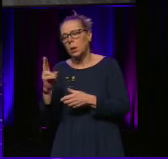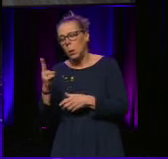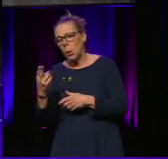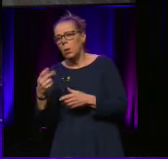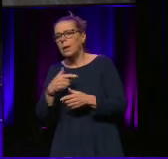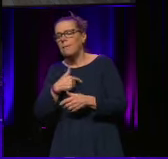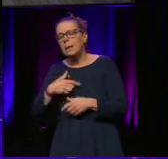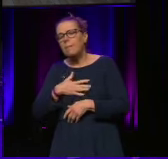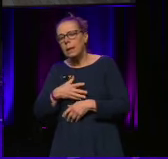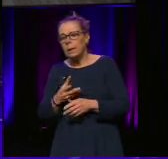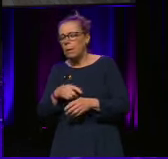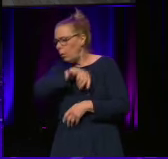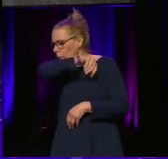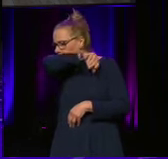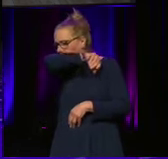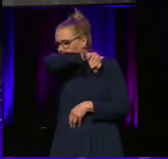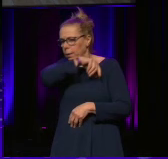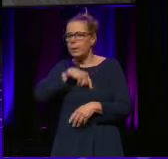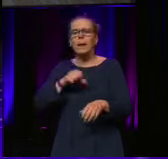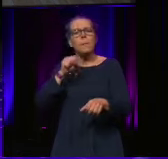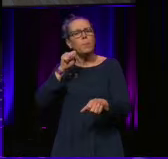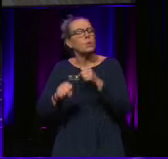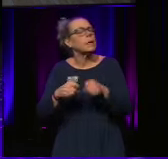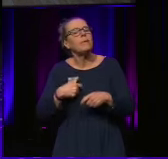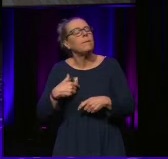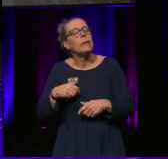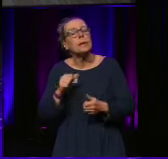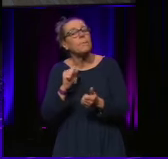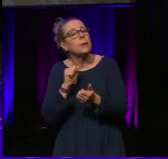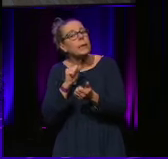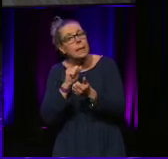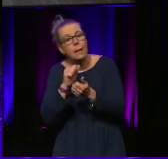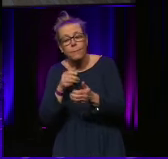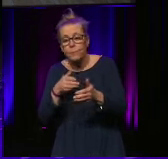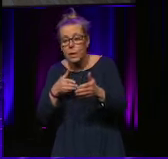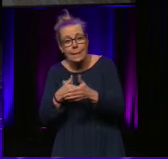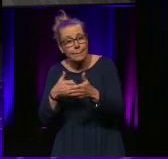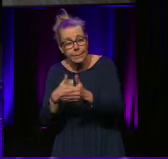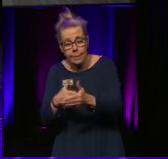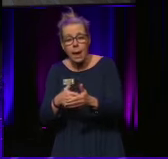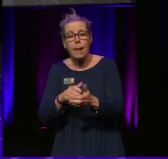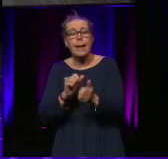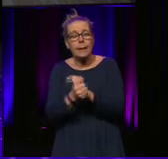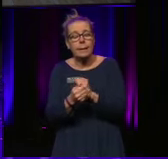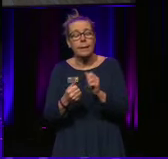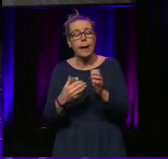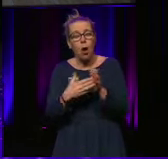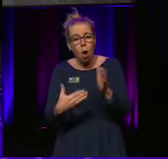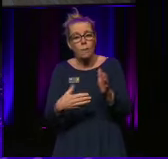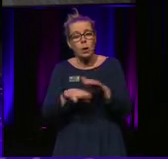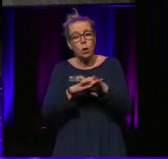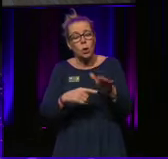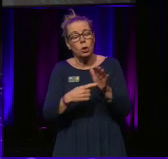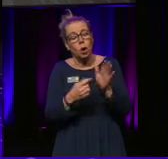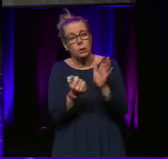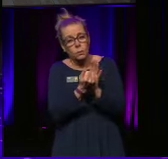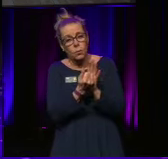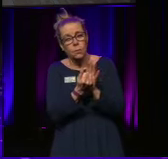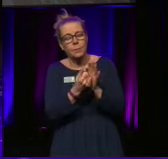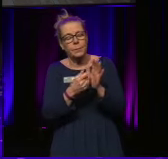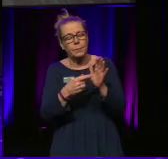vi införa lite bromsar. Vi vill inte förhindra ändringar av grundlagsfrågor till det bättre. Men vi vill bromsa